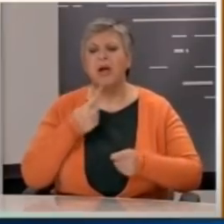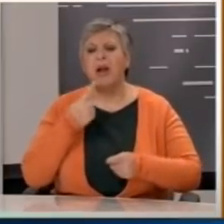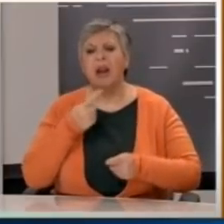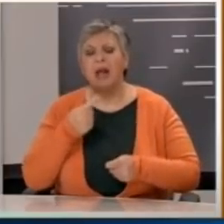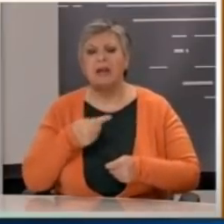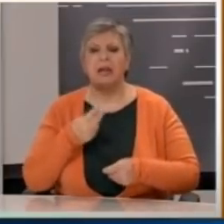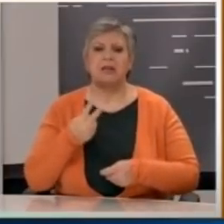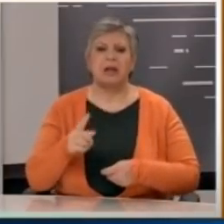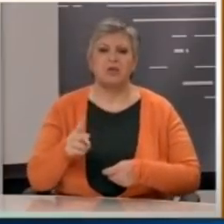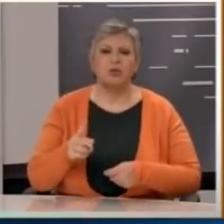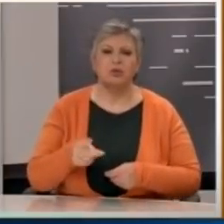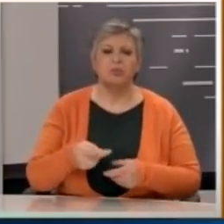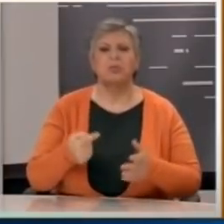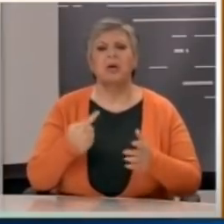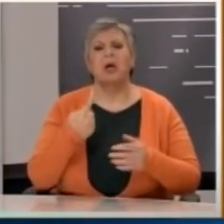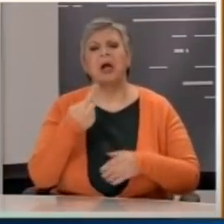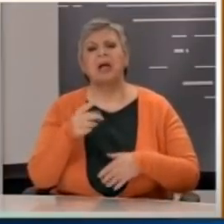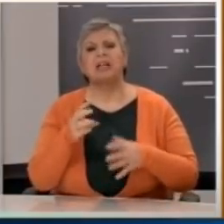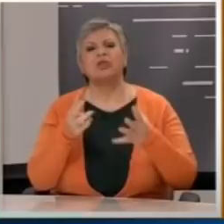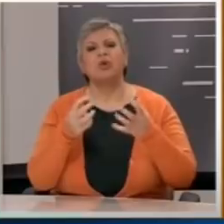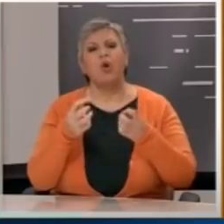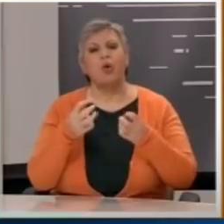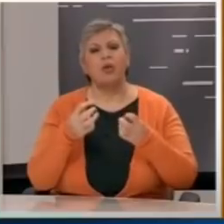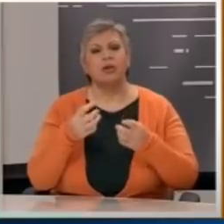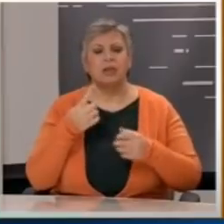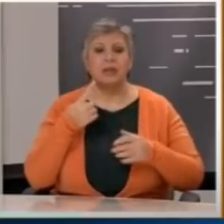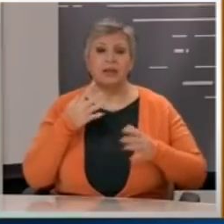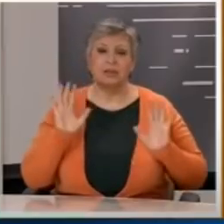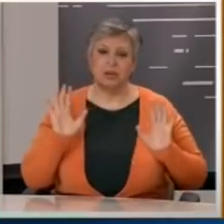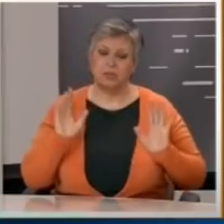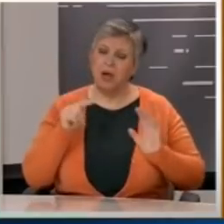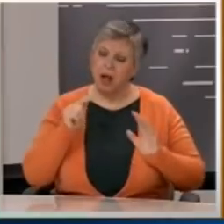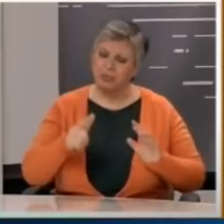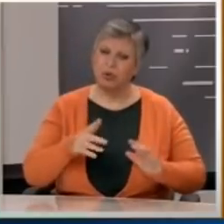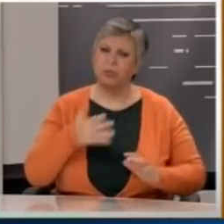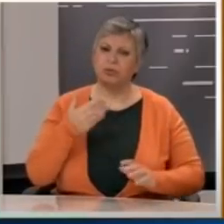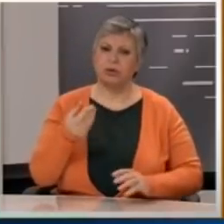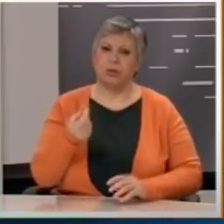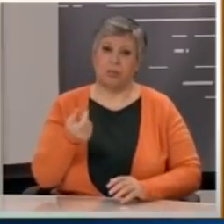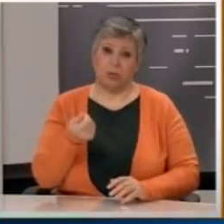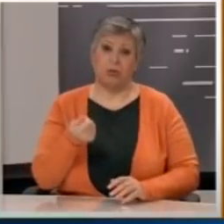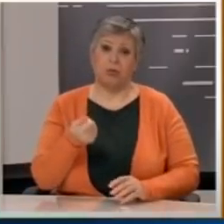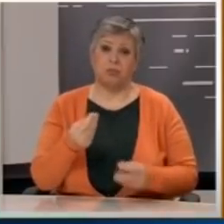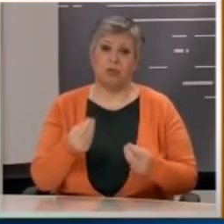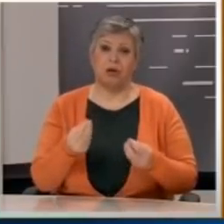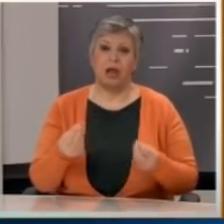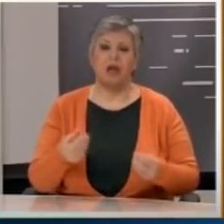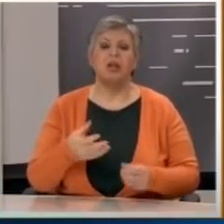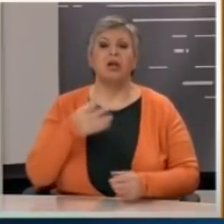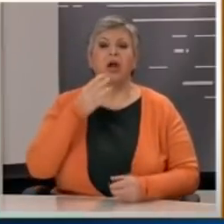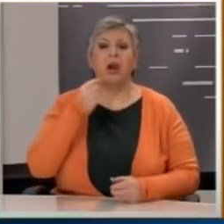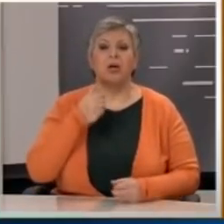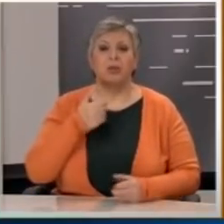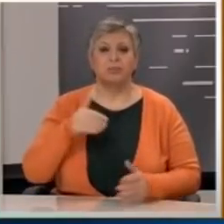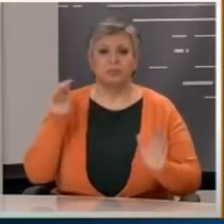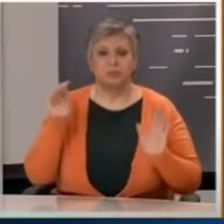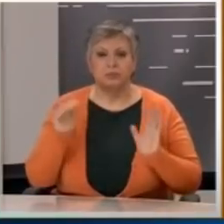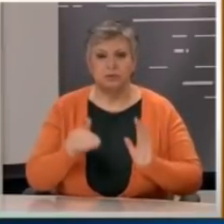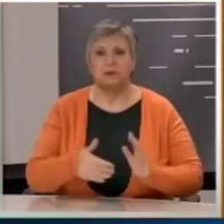να είναι και 180, δεν είναι. Είναι πάντως ένα σοβαρό ποσό, γιατί η χώρα έχασε ΑΕΠ, η χώρα